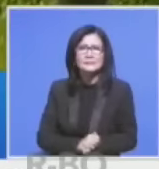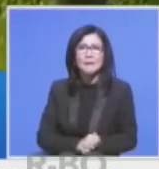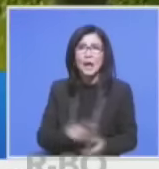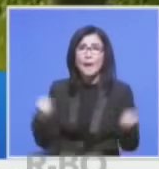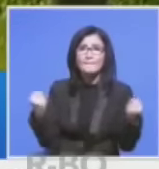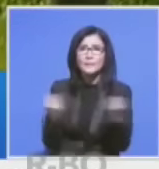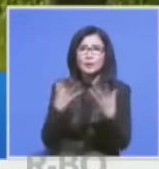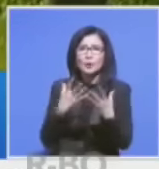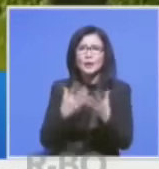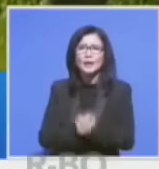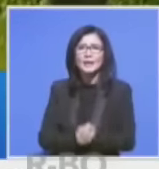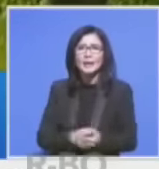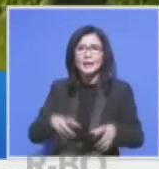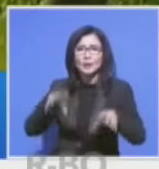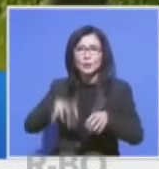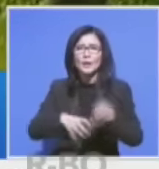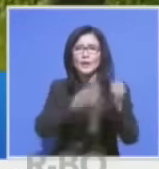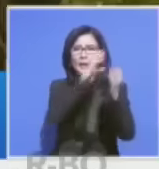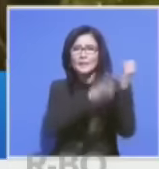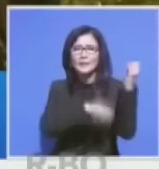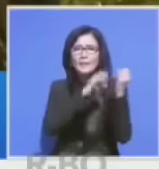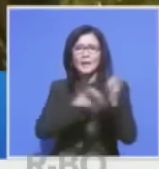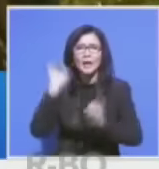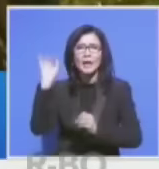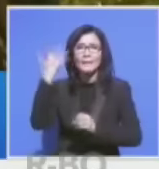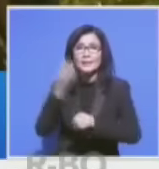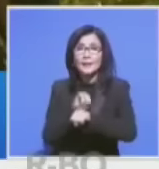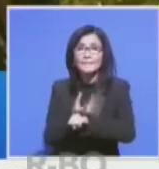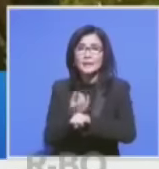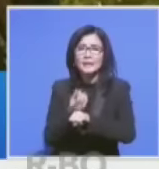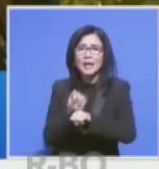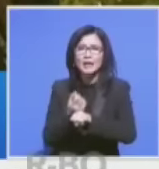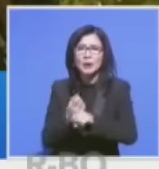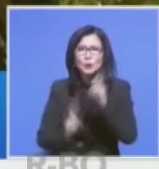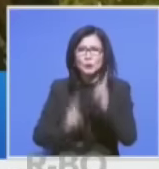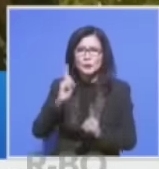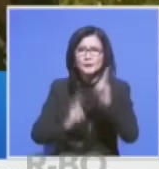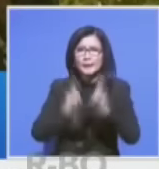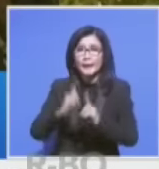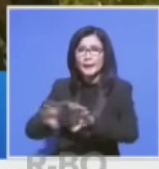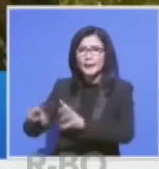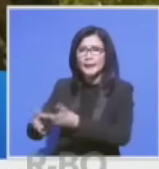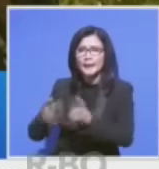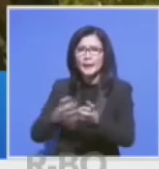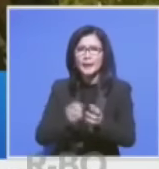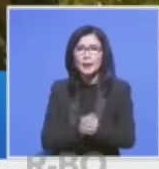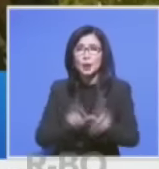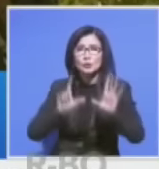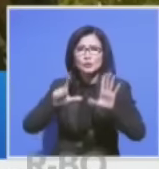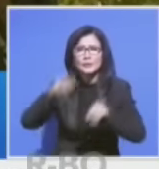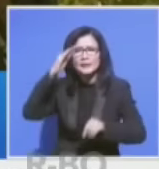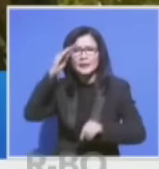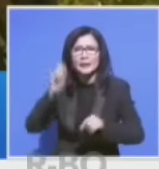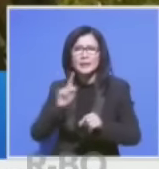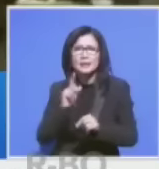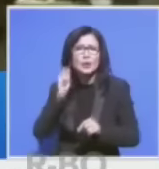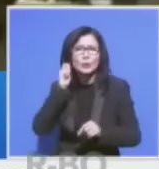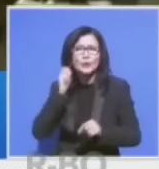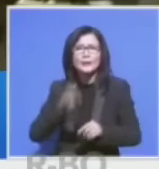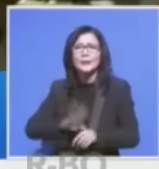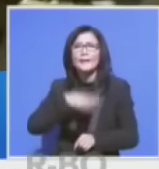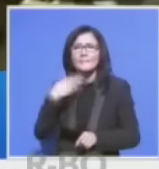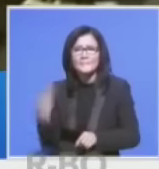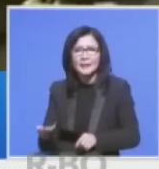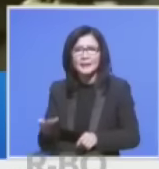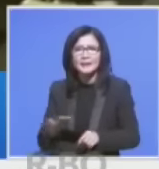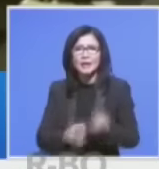Bentrokan terjadi di wilayah pertambangan emas dan berlian yang terkenal dengan kekerasan serta persaingan gengnya. 17 pria dan seorang wanita tewas dalam aksi